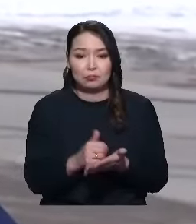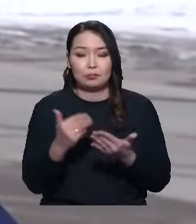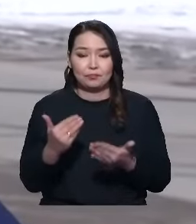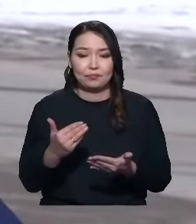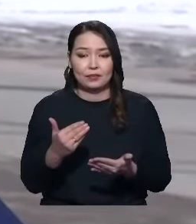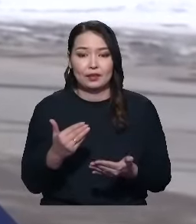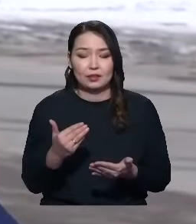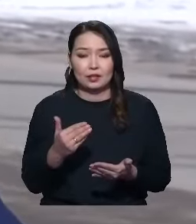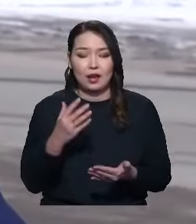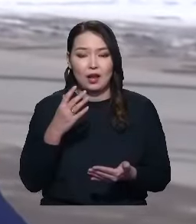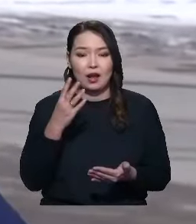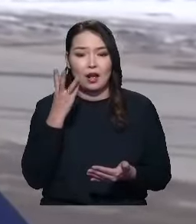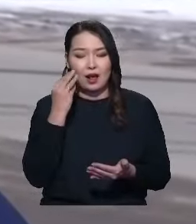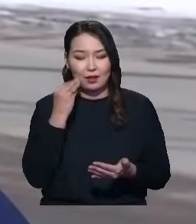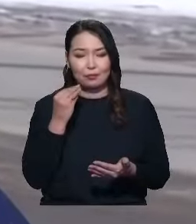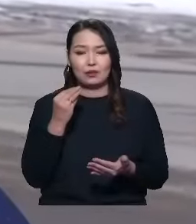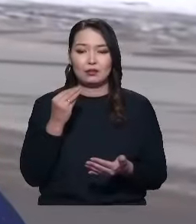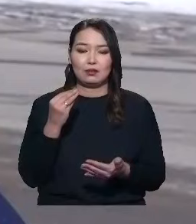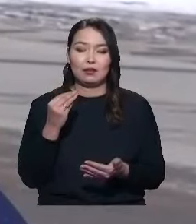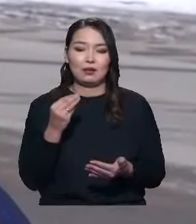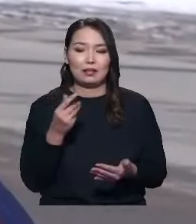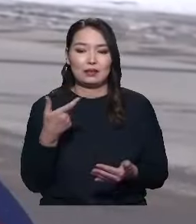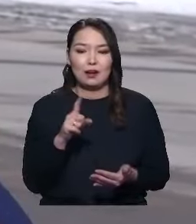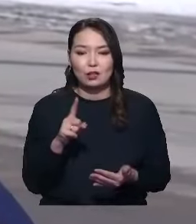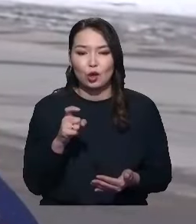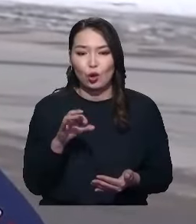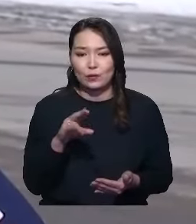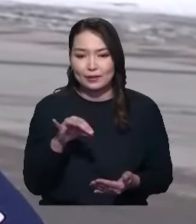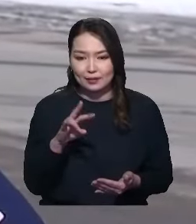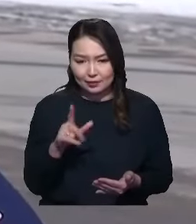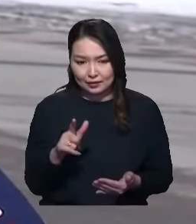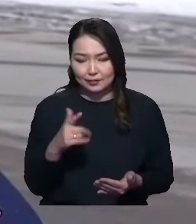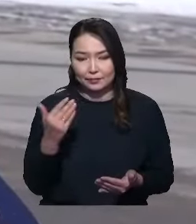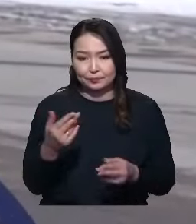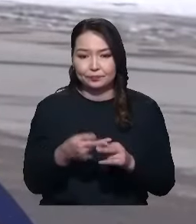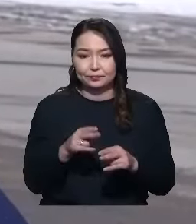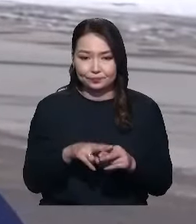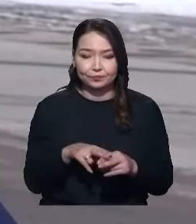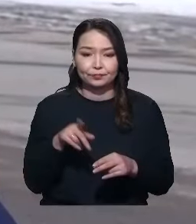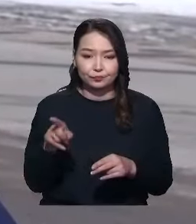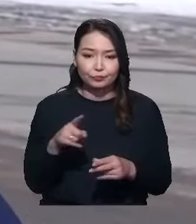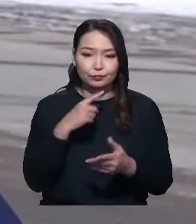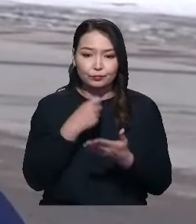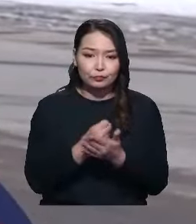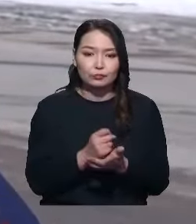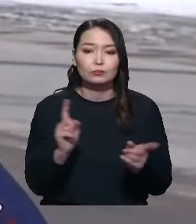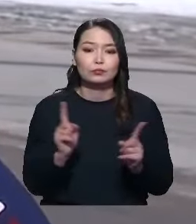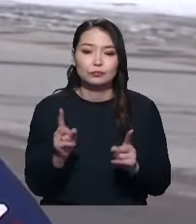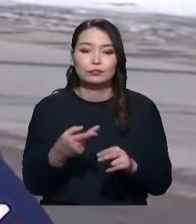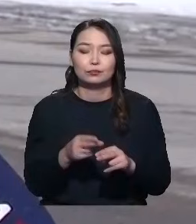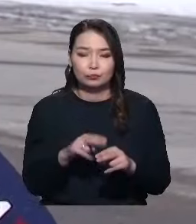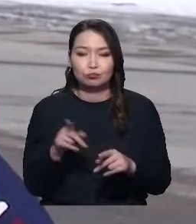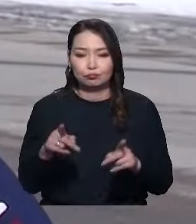компания «Алматыгазсервис Холдинг». И аварийная служба постоянно у нас выезжает и все на данный момент